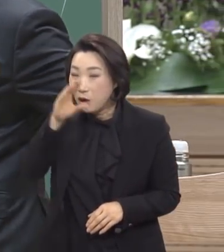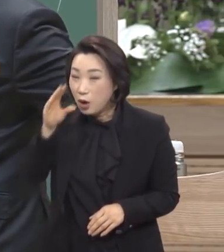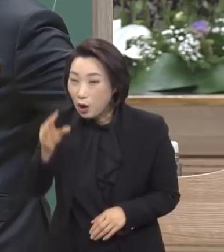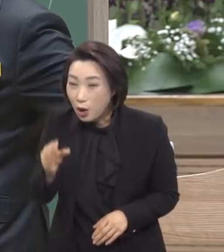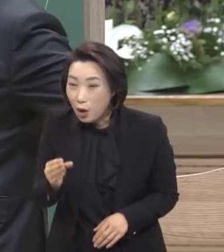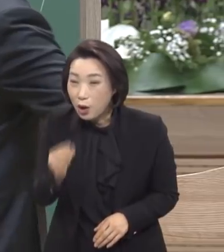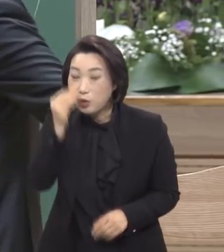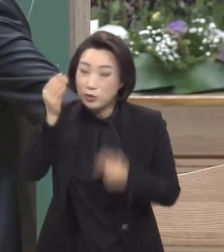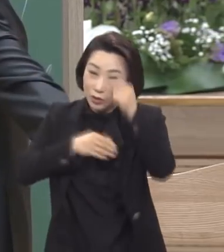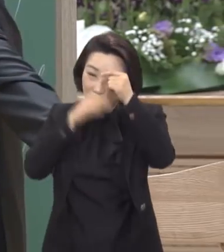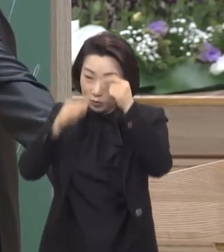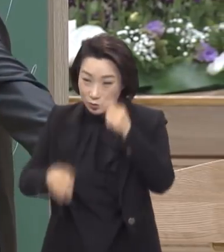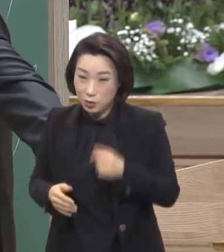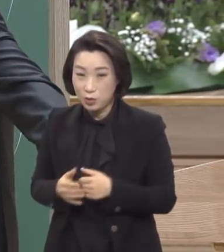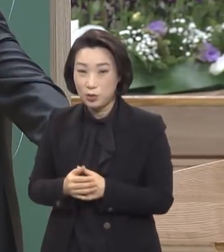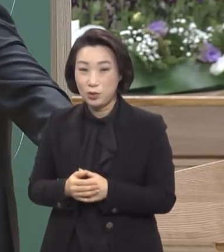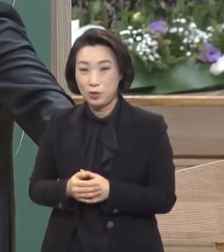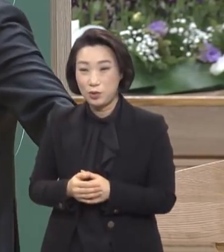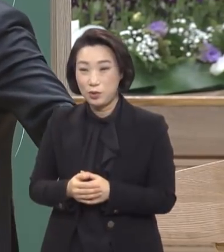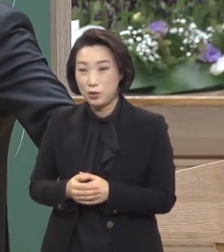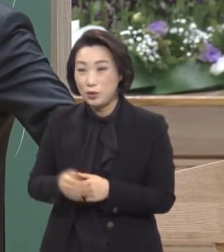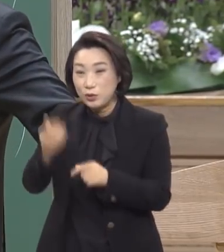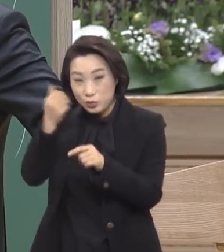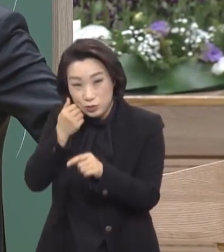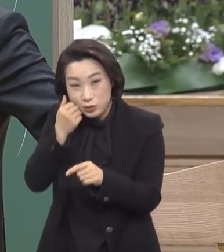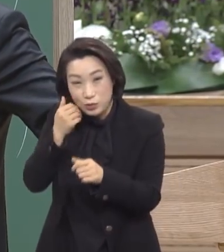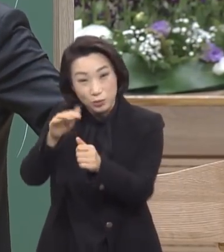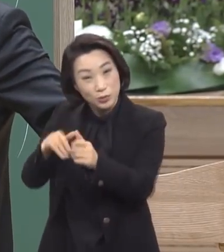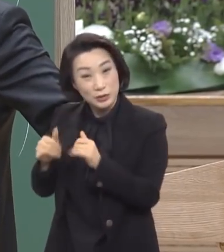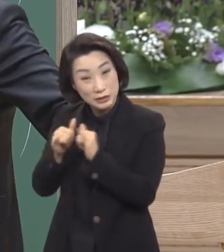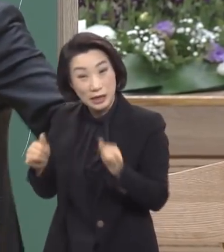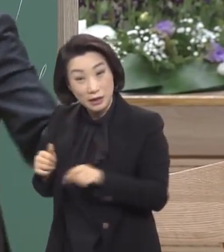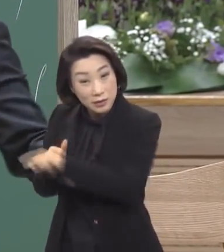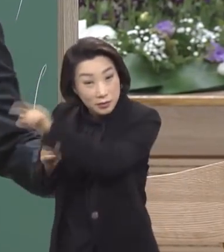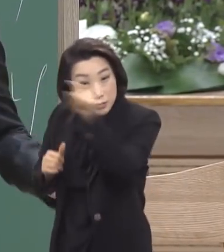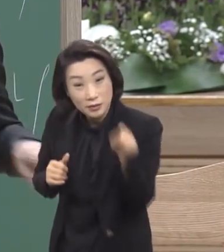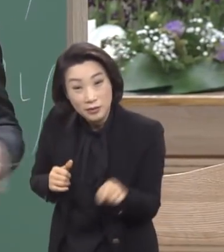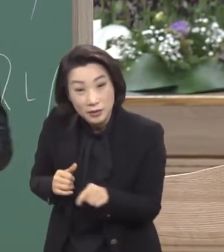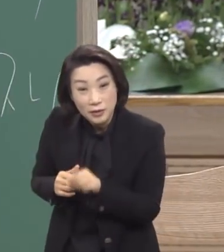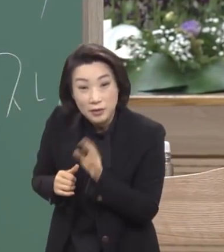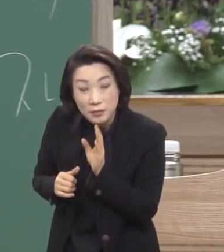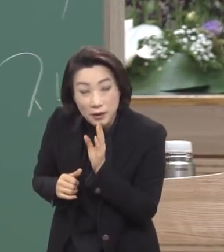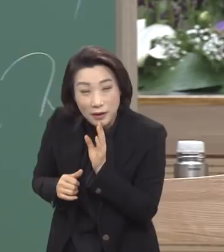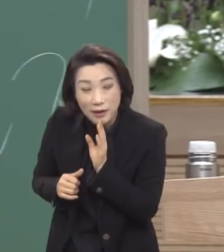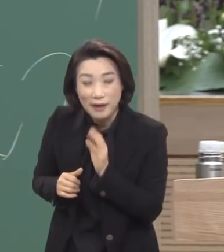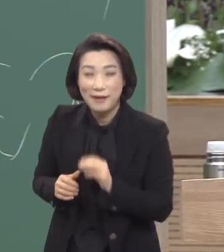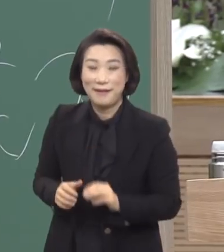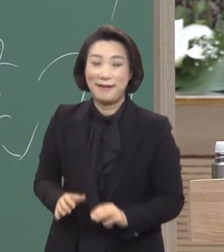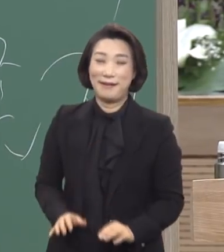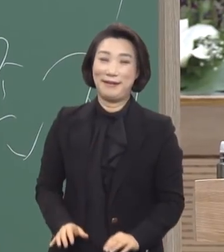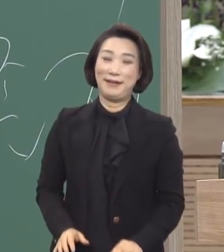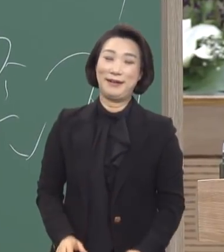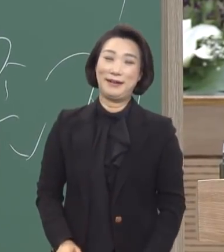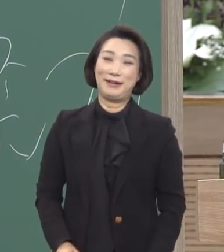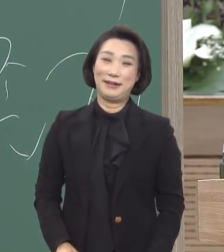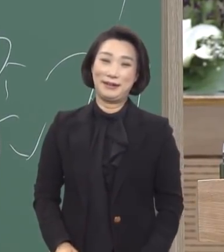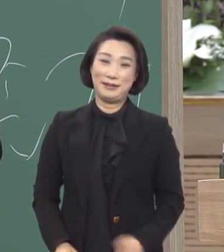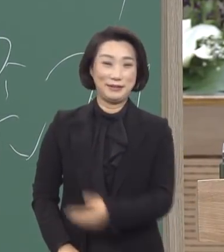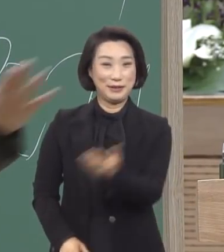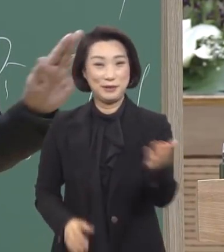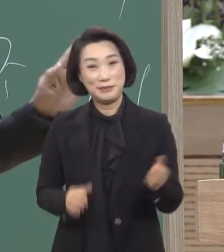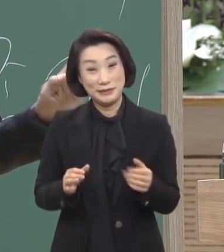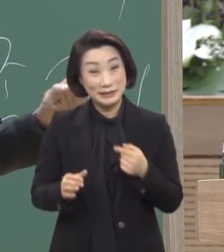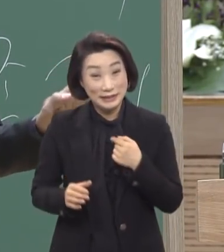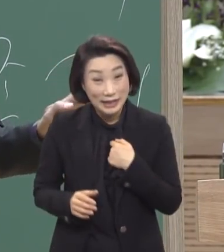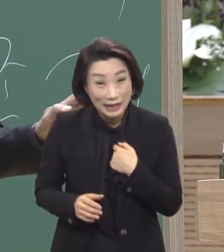거룩하여진 성도라는 존재, 부르심을 입은 자들. 응? 예, 그러니까